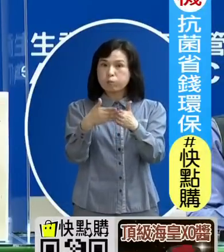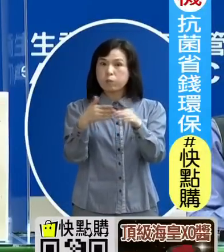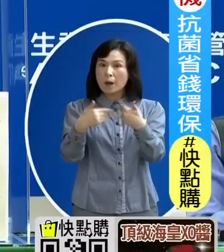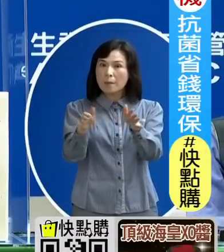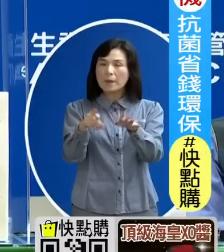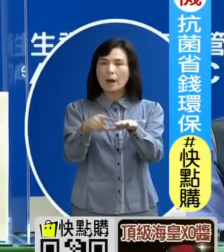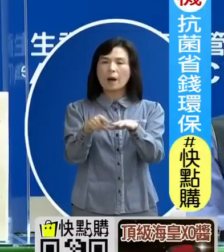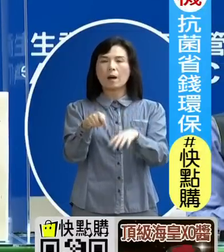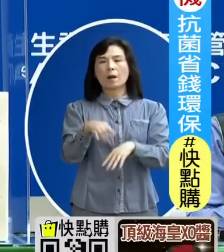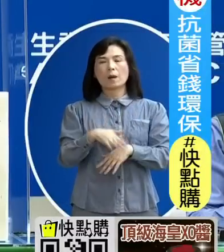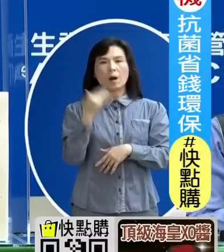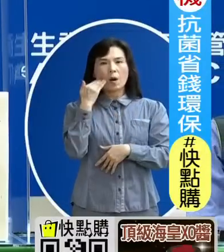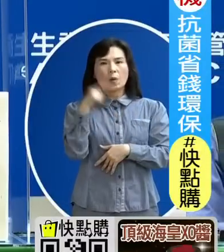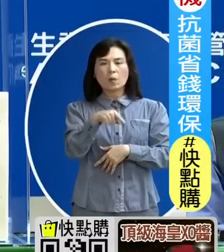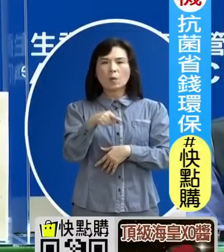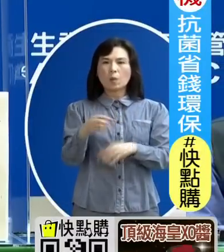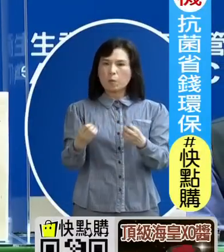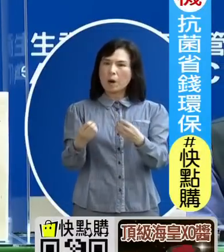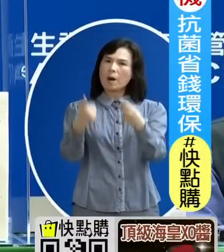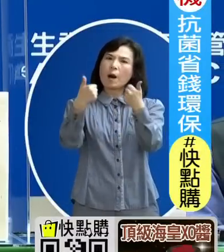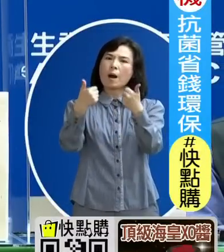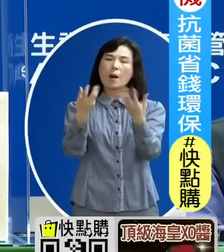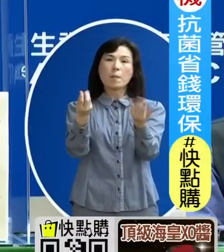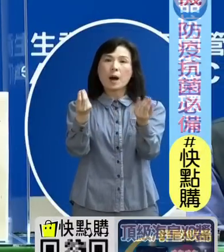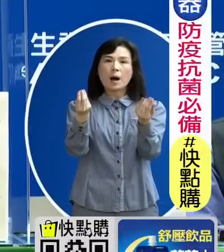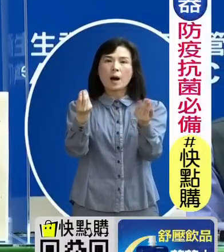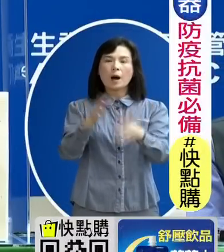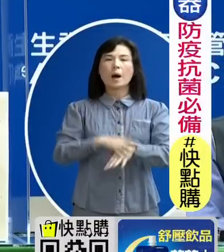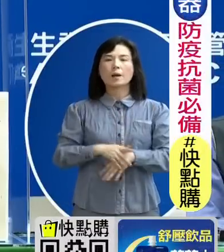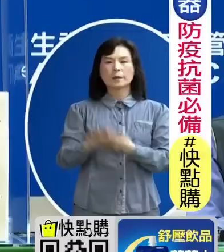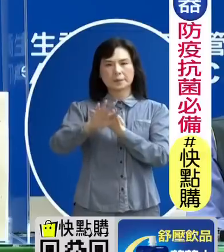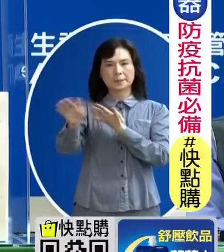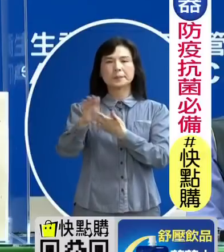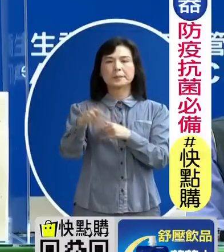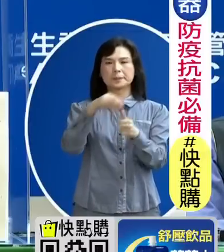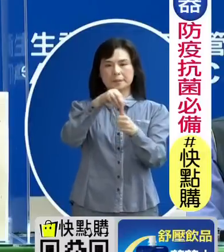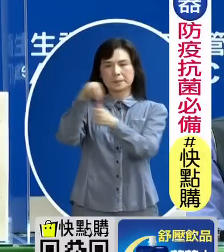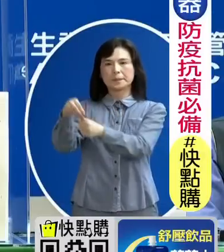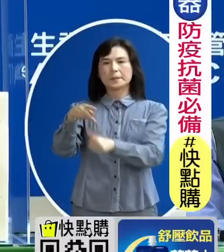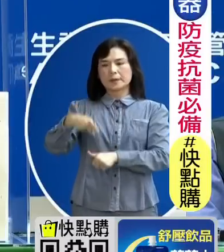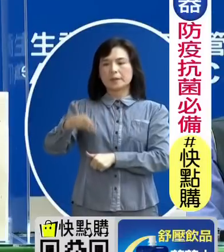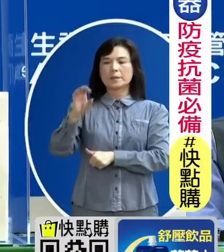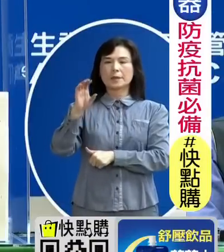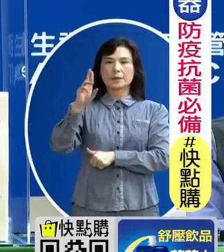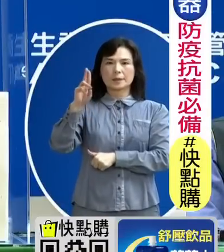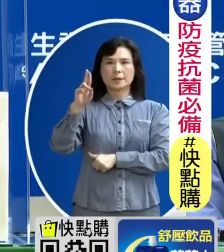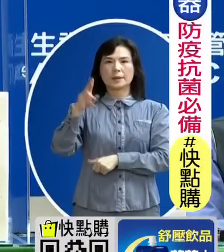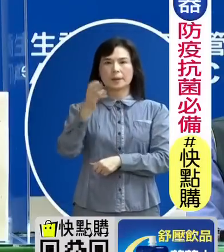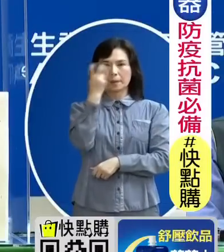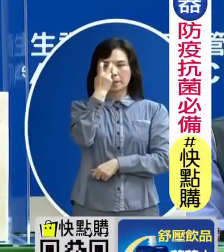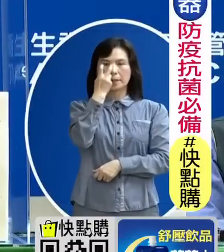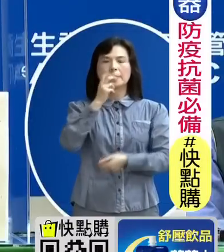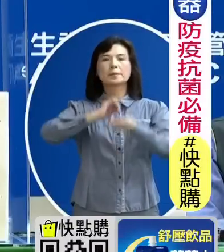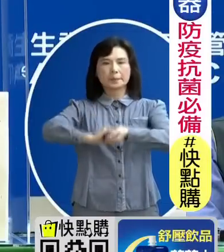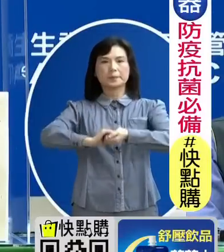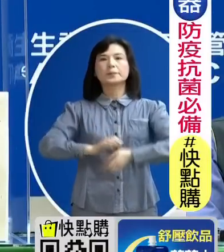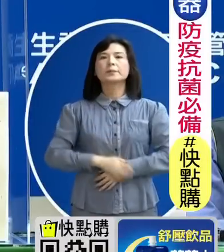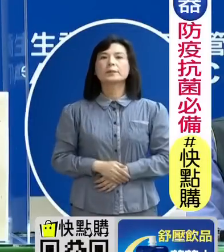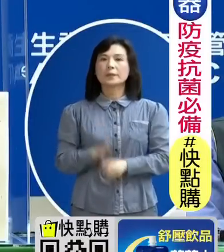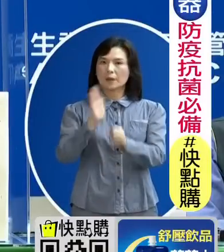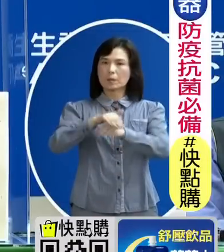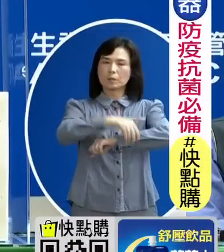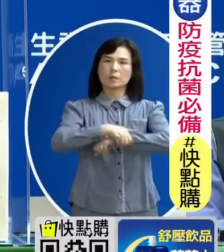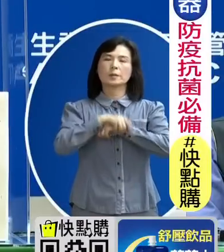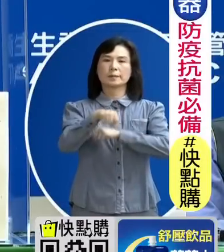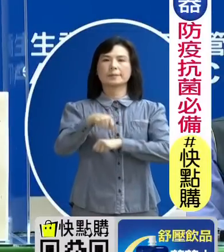高登去谈，然后谈了之后他又说，可是因为他涉入了一些什么问题，所以请他跟另一家公司签约，签约以后钱给了，不